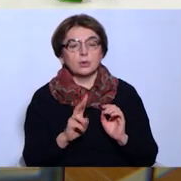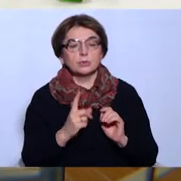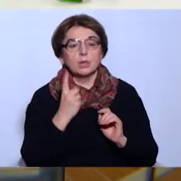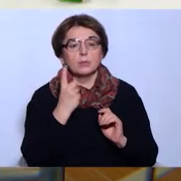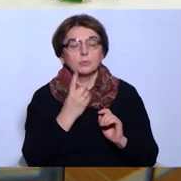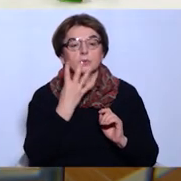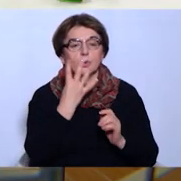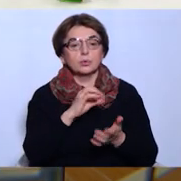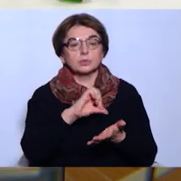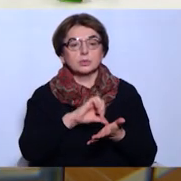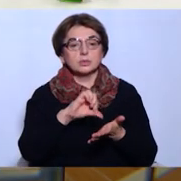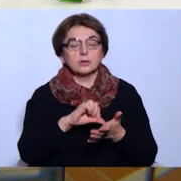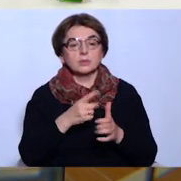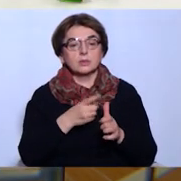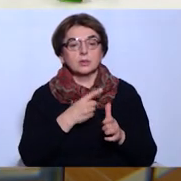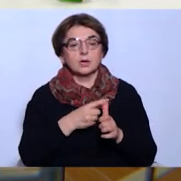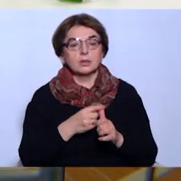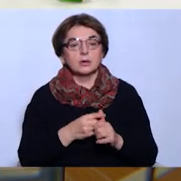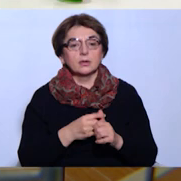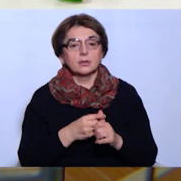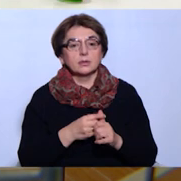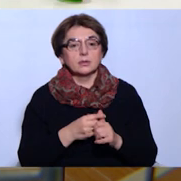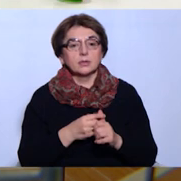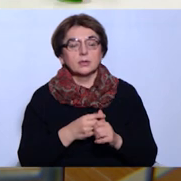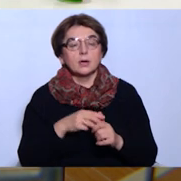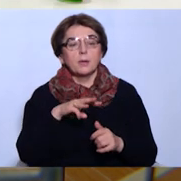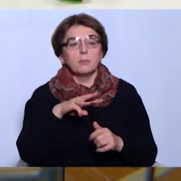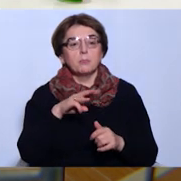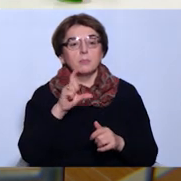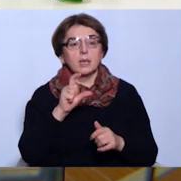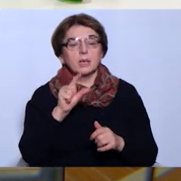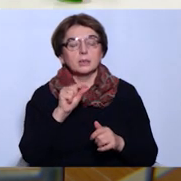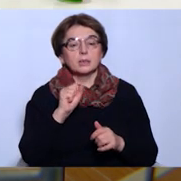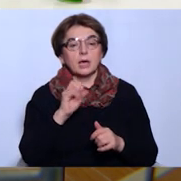პირველი 4 წევრის სახელწოდება არის ტრივიალური. ეს არის მეთანი,